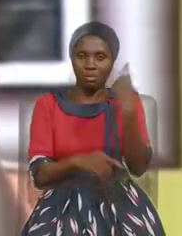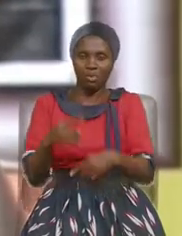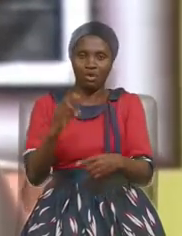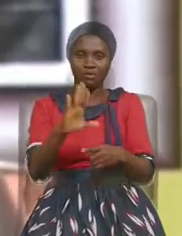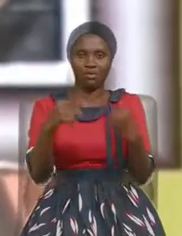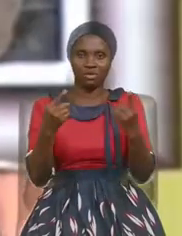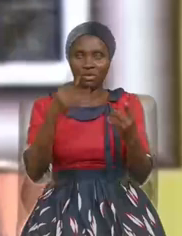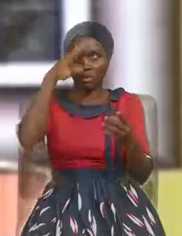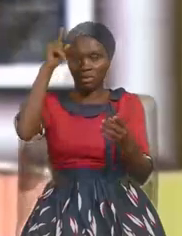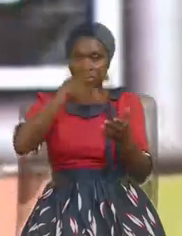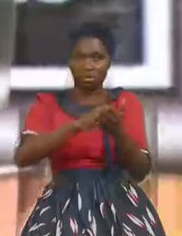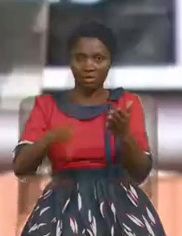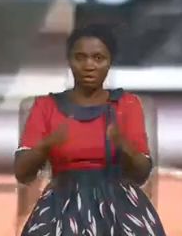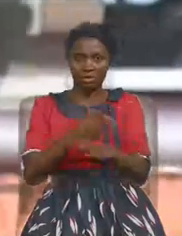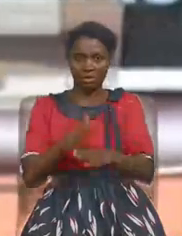été ôté.